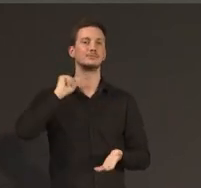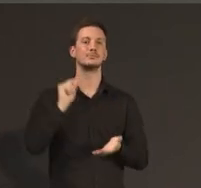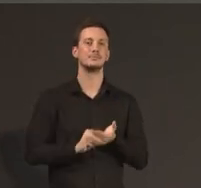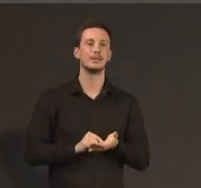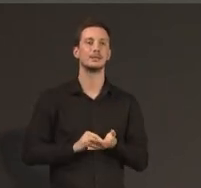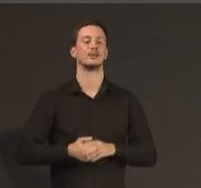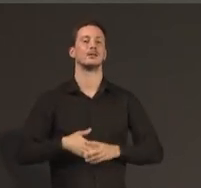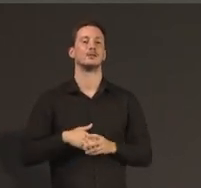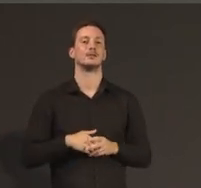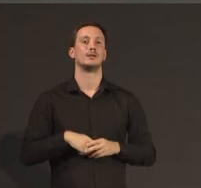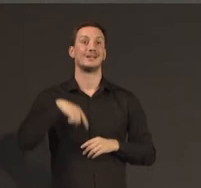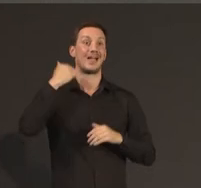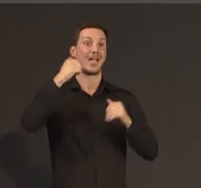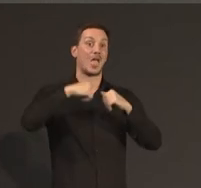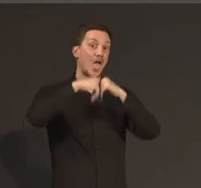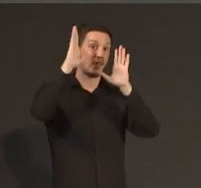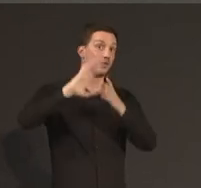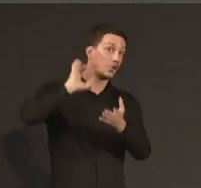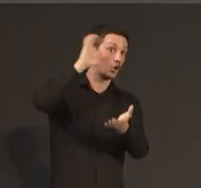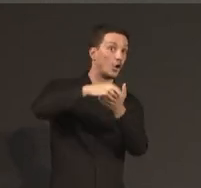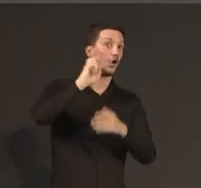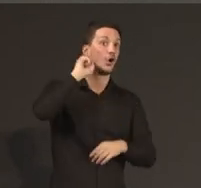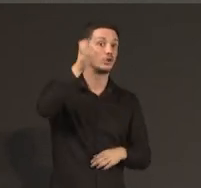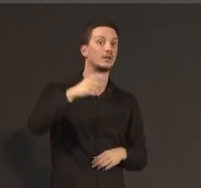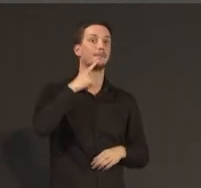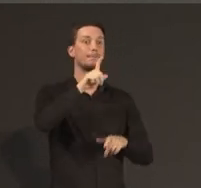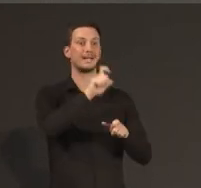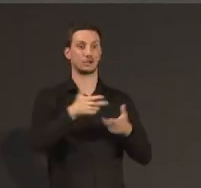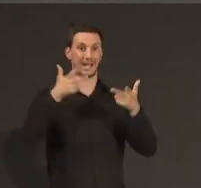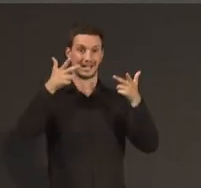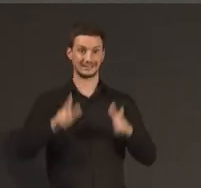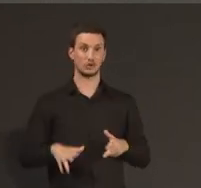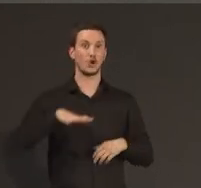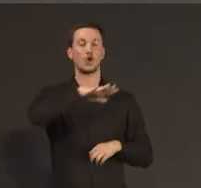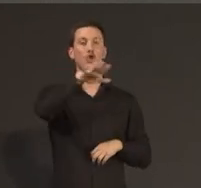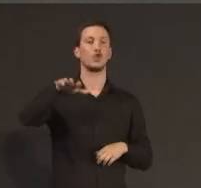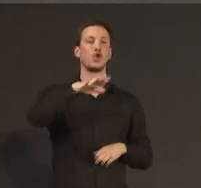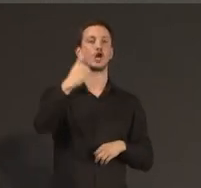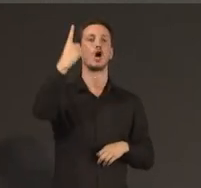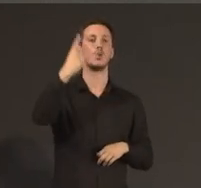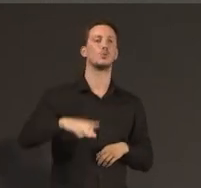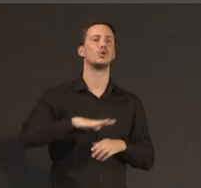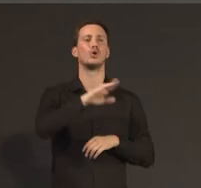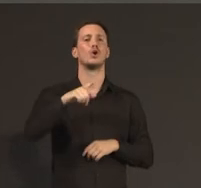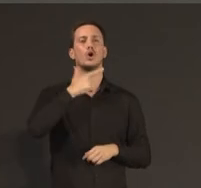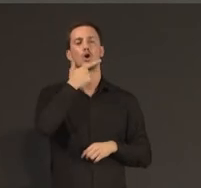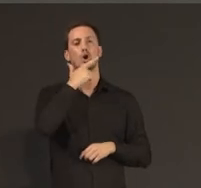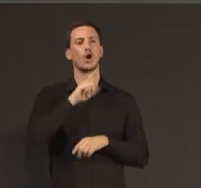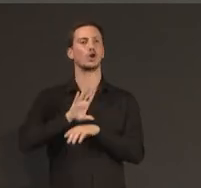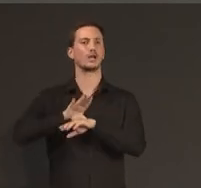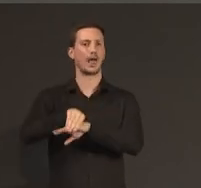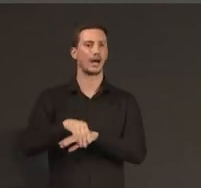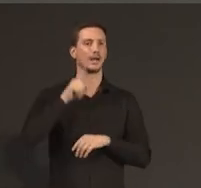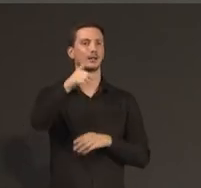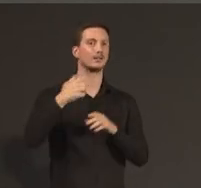el pas a l'altre edifici, us demanem que les persones assegudes a la zona 1, la de color taronja,